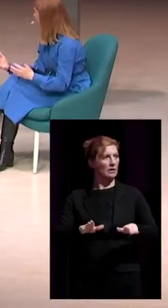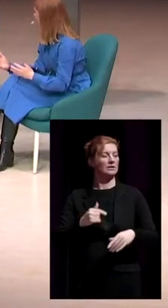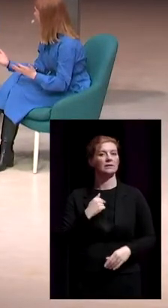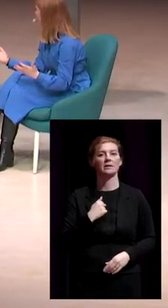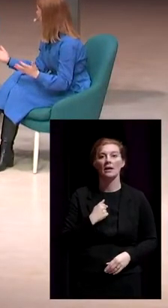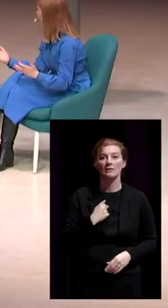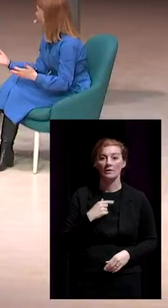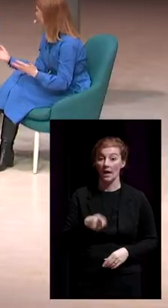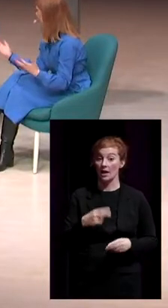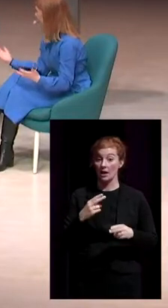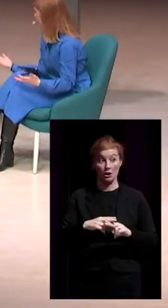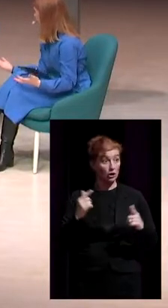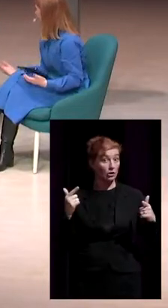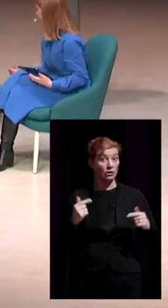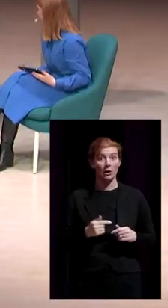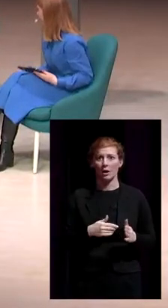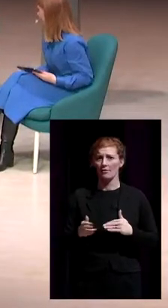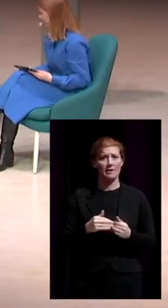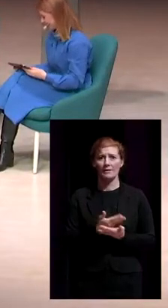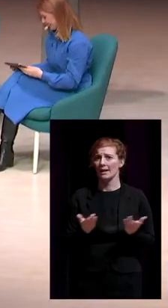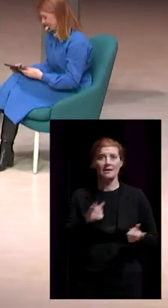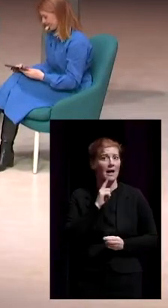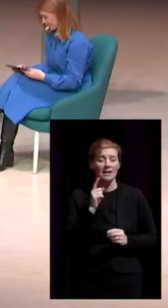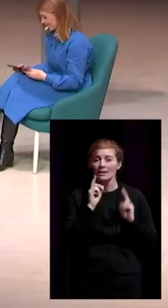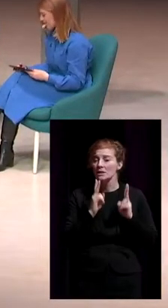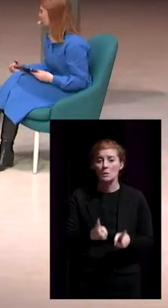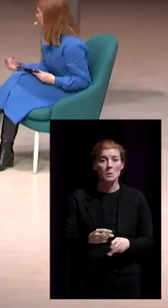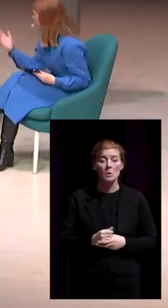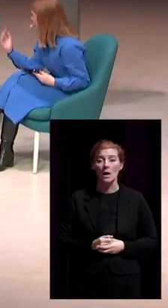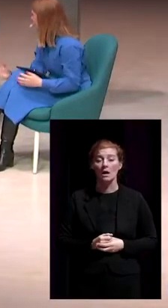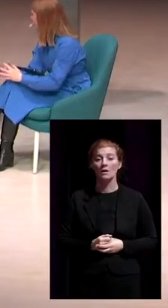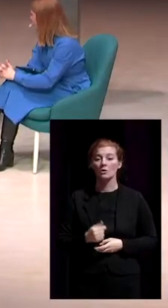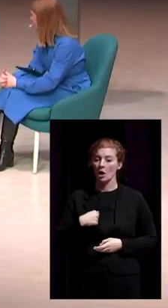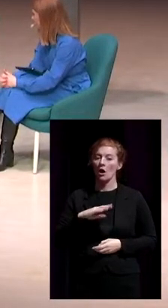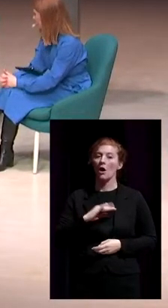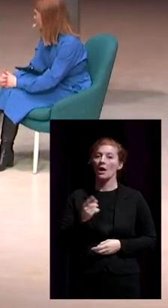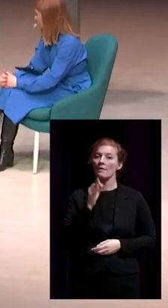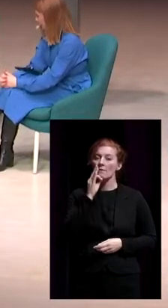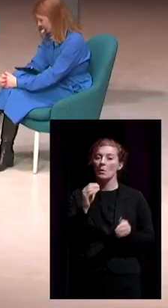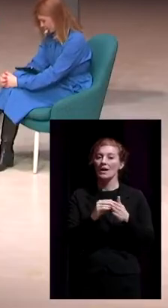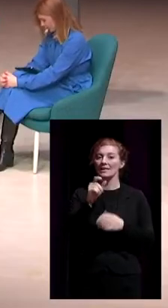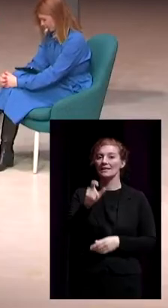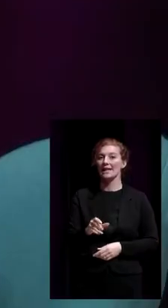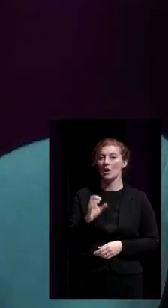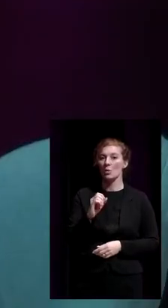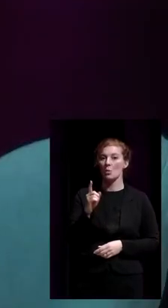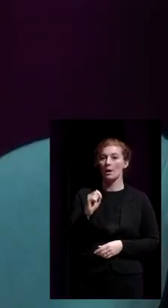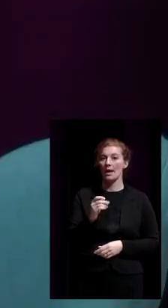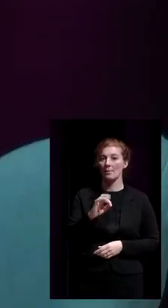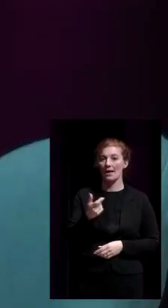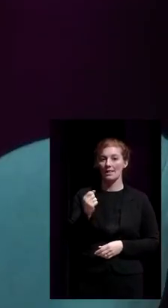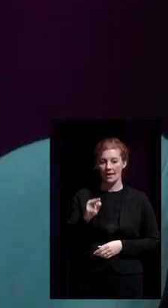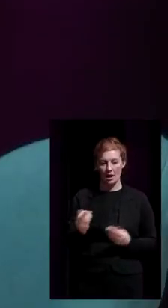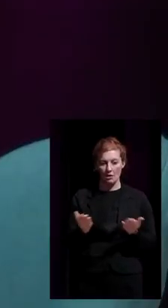var nyhet. Varför jobbar man inte på det här sättet? Och jag har faktiskt en fråga till dig, Ole Petter. Vad kan